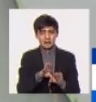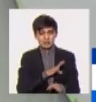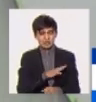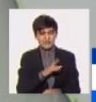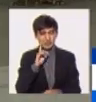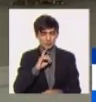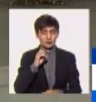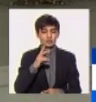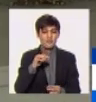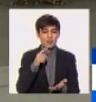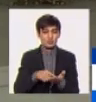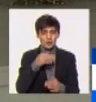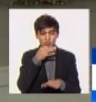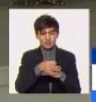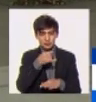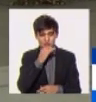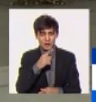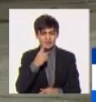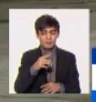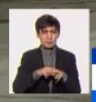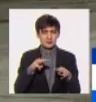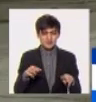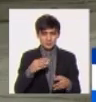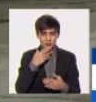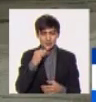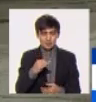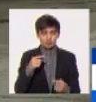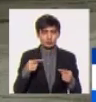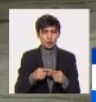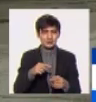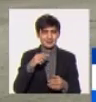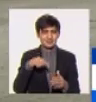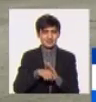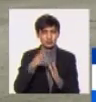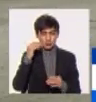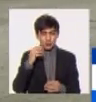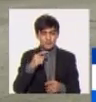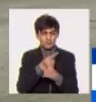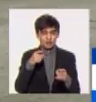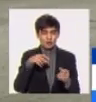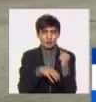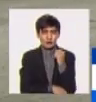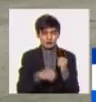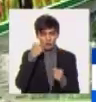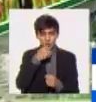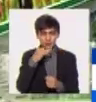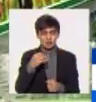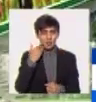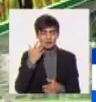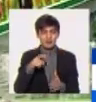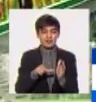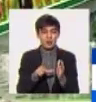закрыты? На этот вопрос не могут ответить ни в одном министерстве. Точные цифры будут известны к концу года, когда начнется прием